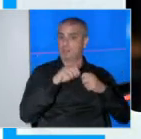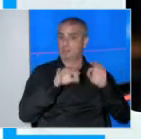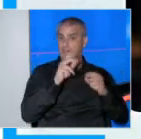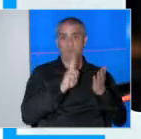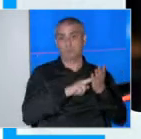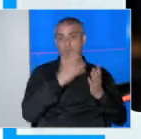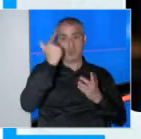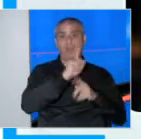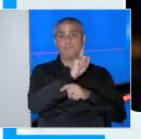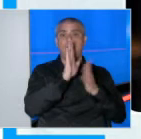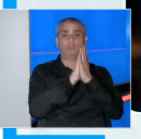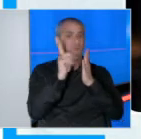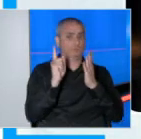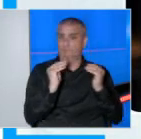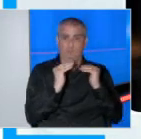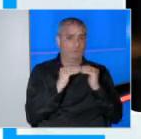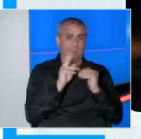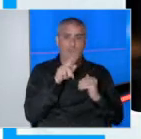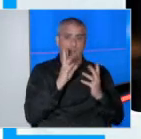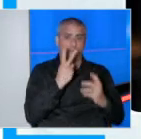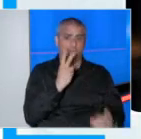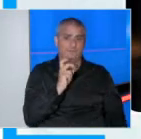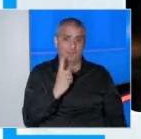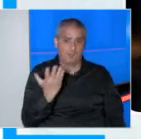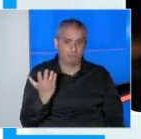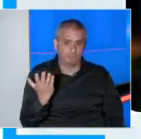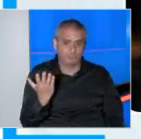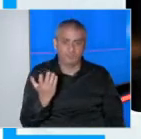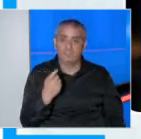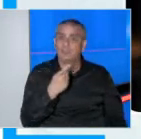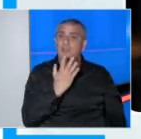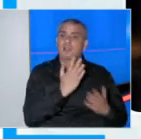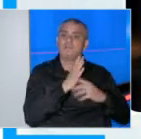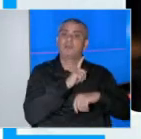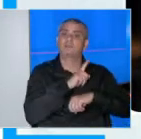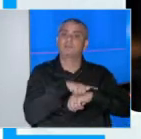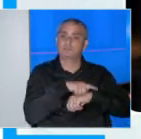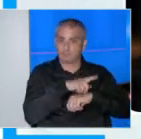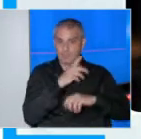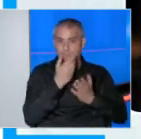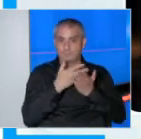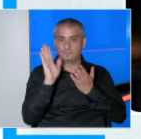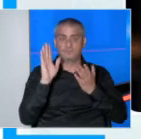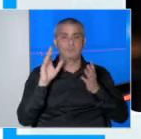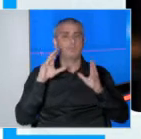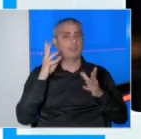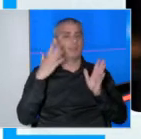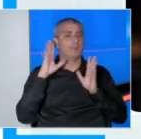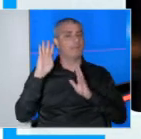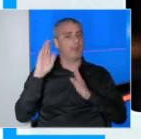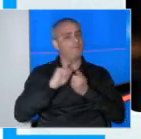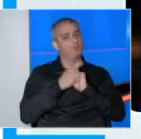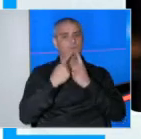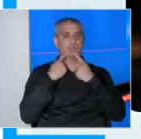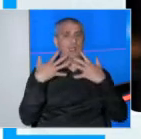נכונה אולי למאה ה-17, היא איננה נכונה ל-2021. הגיע הזמן לסלק את הרוח הרעה מנשבת מבלפור ולהחליפה